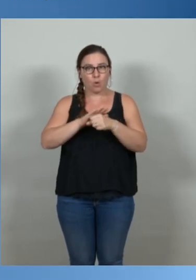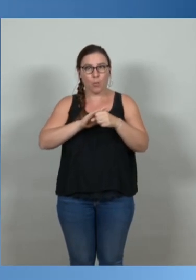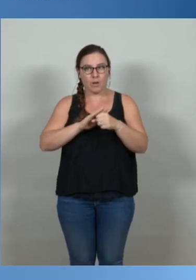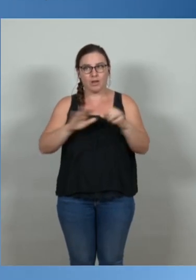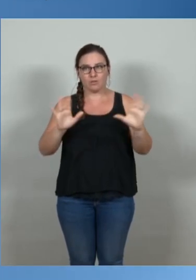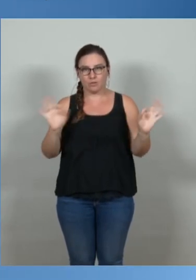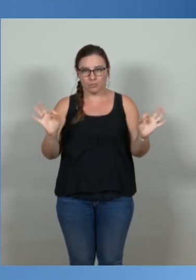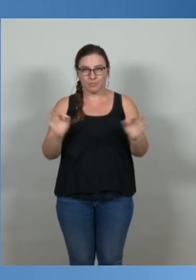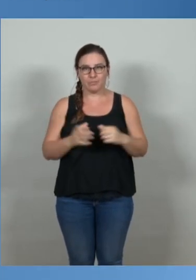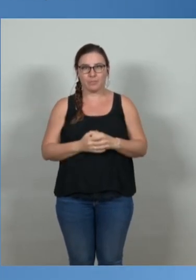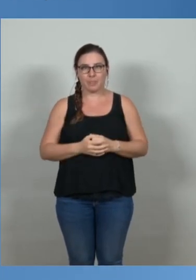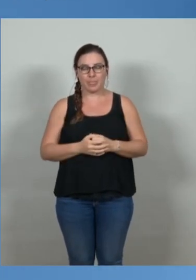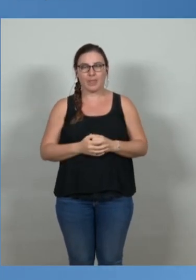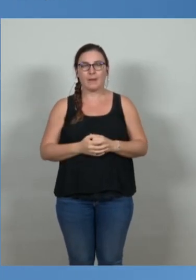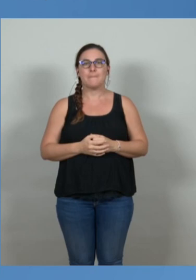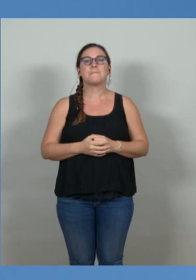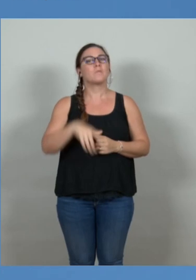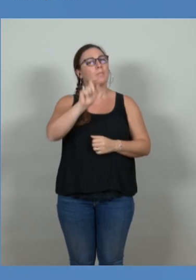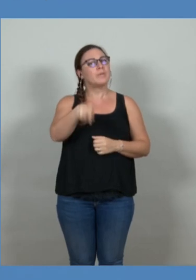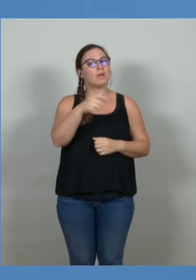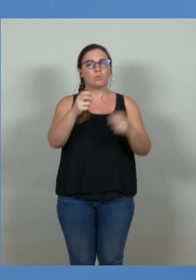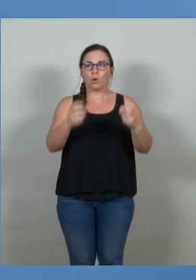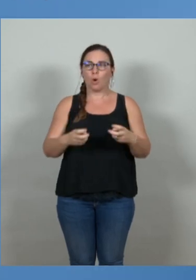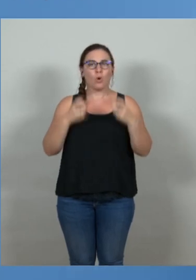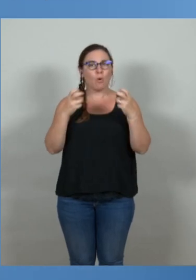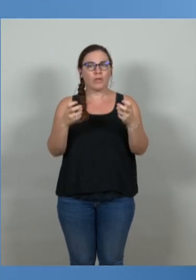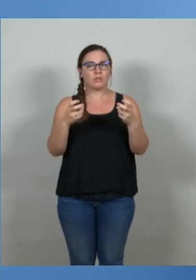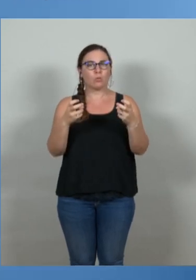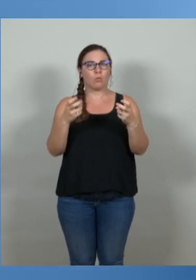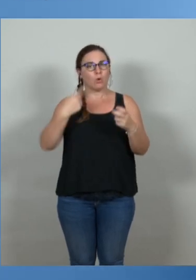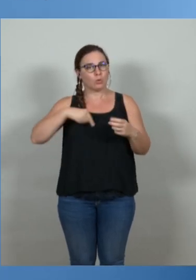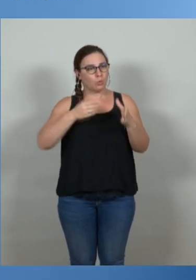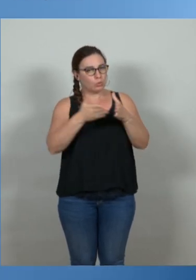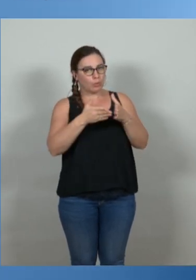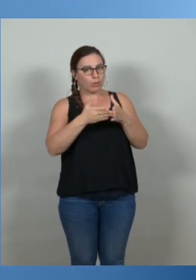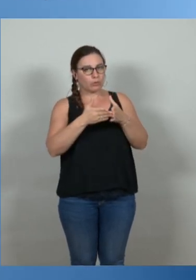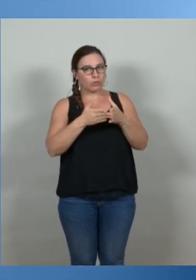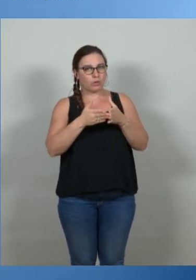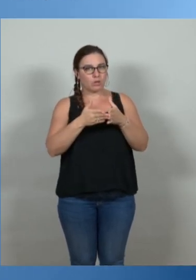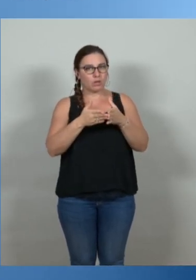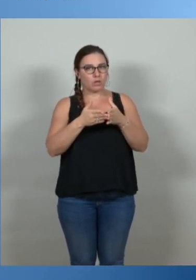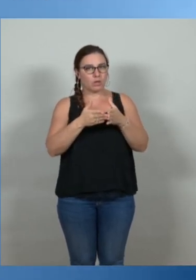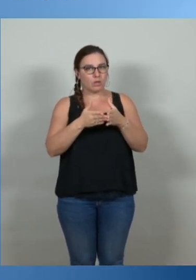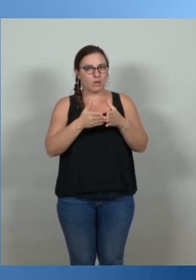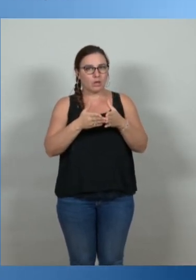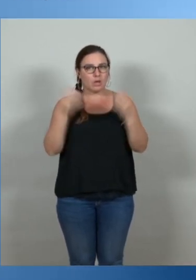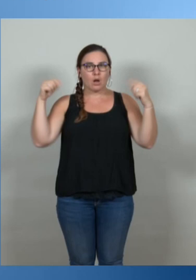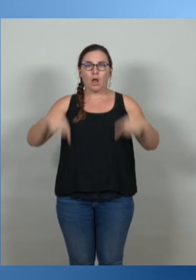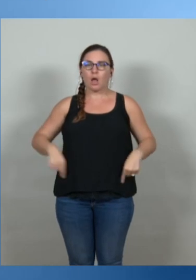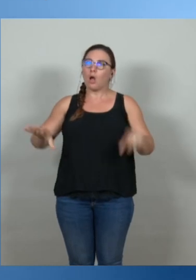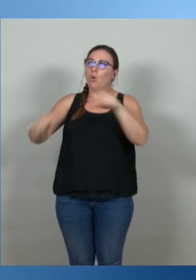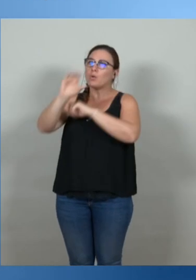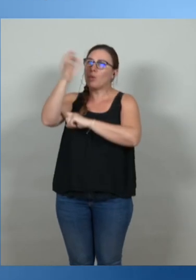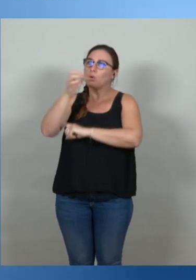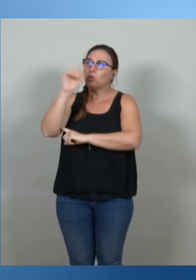il est évident que l'augmentation que nous demandons elle fonctionne pas si l'état qu'on pense pas à 100%